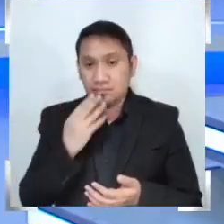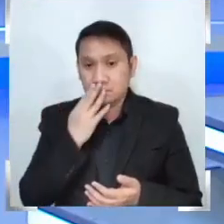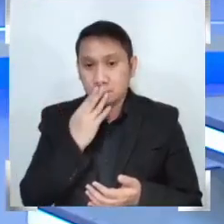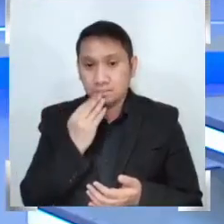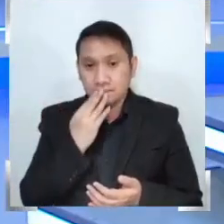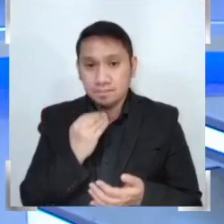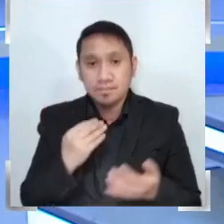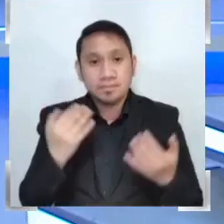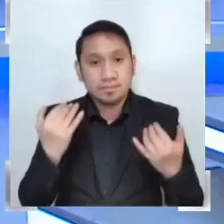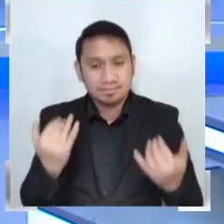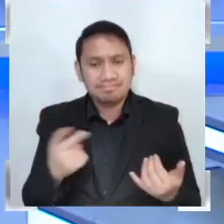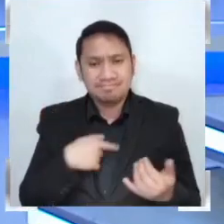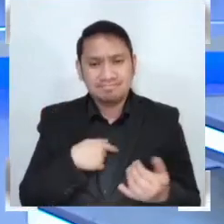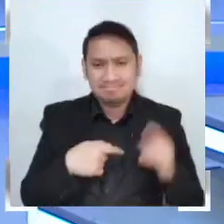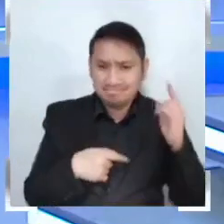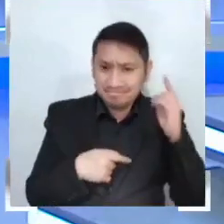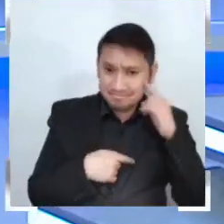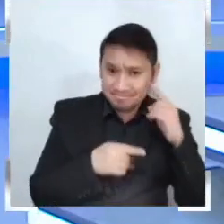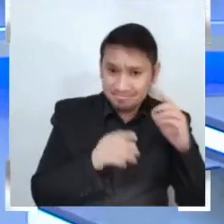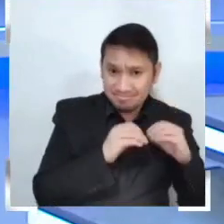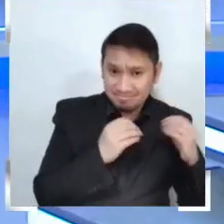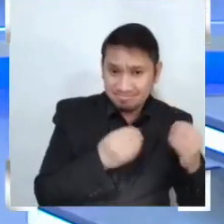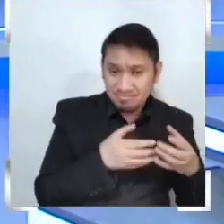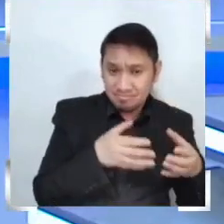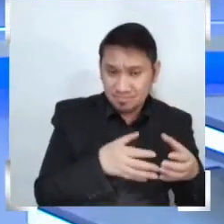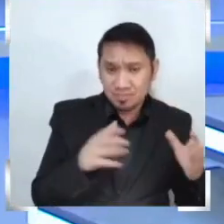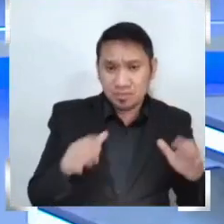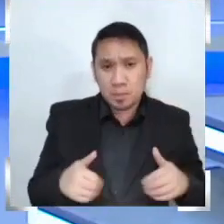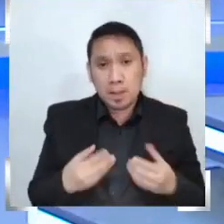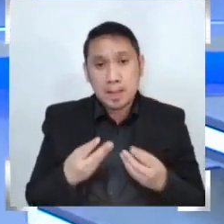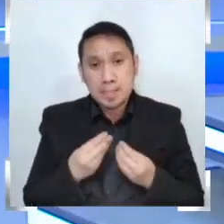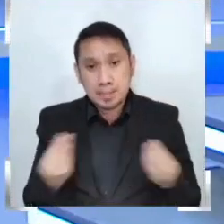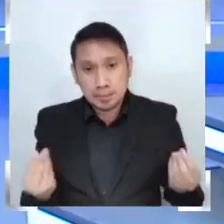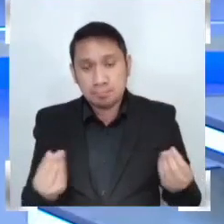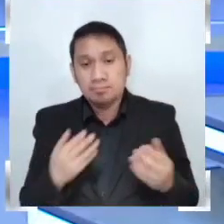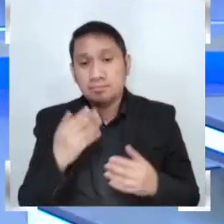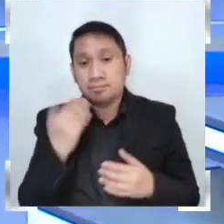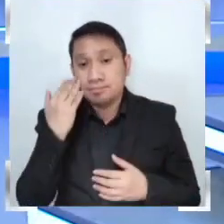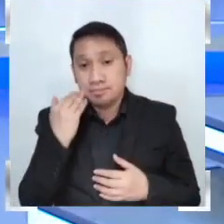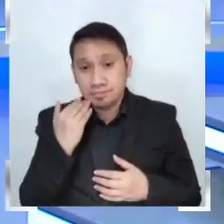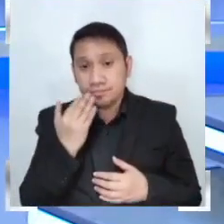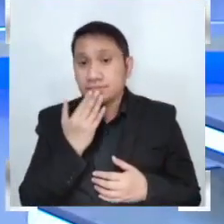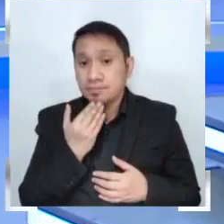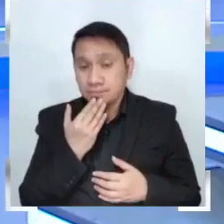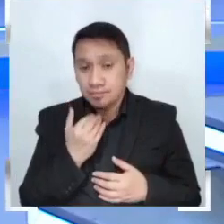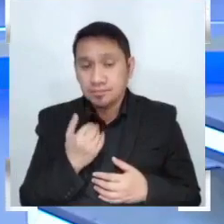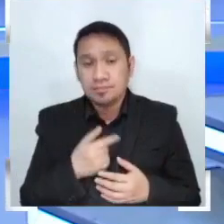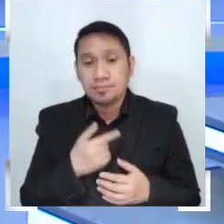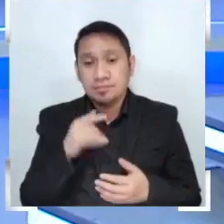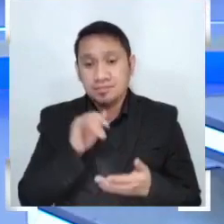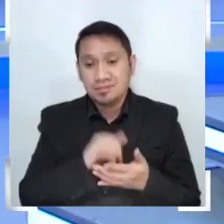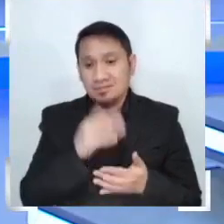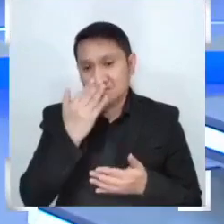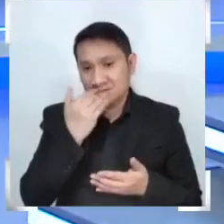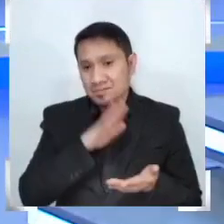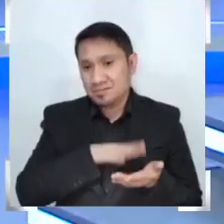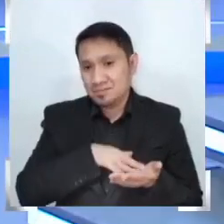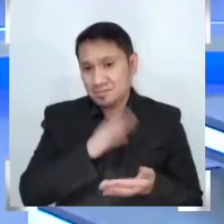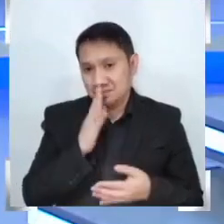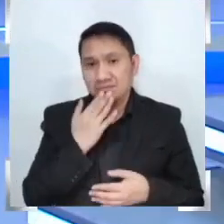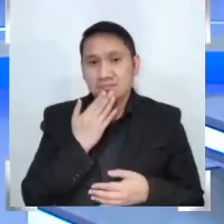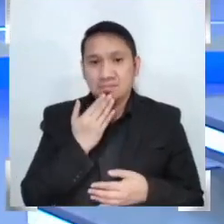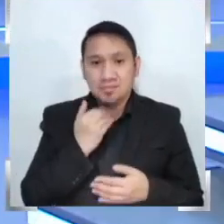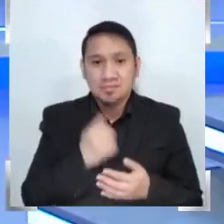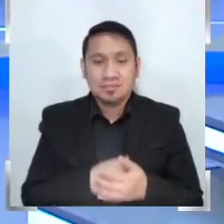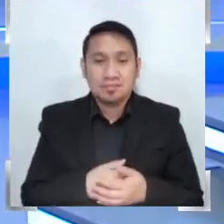ng Sugar Regulatory Administration para maibsan ang kakulangan sa supply na nagdudulot ng pagtaas ng presyo ng asukal.